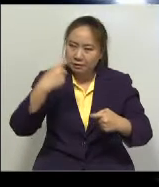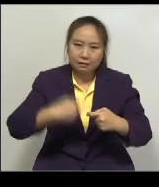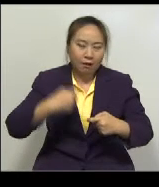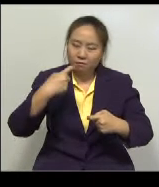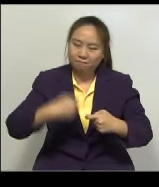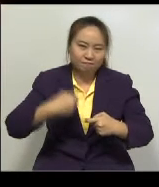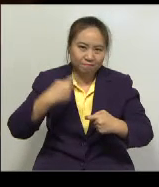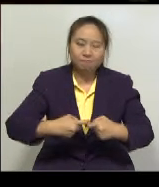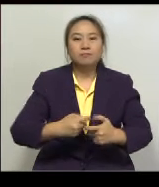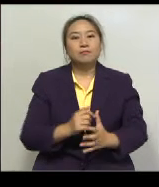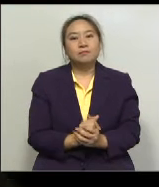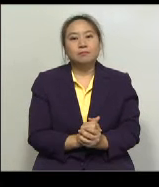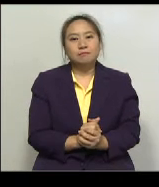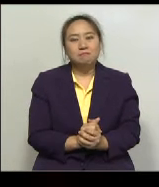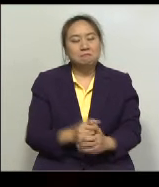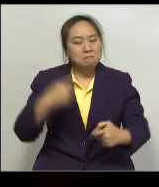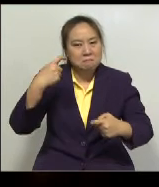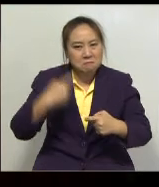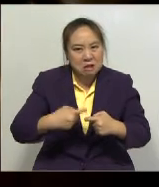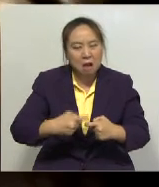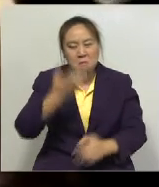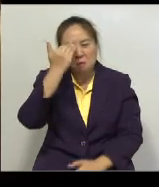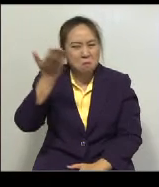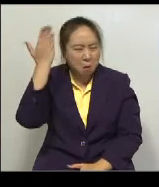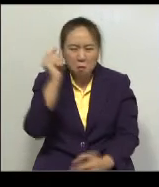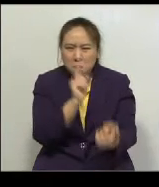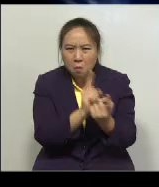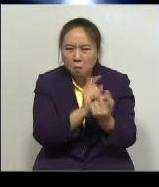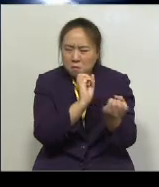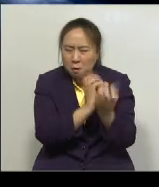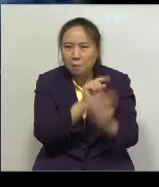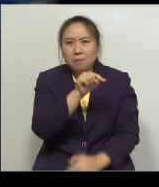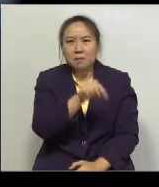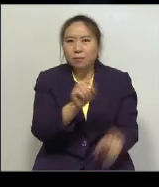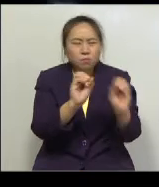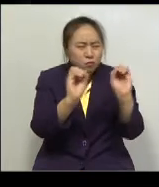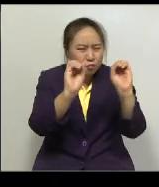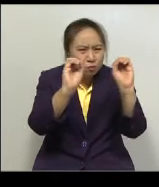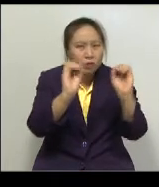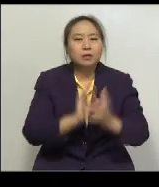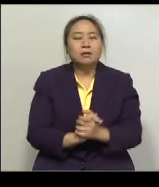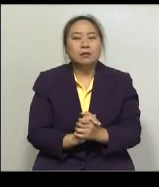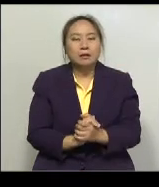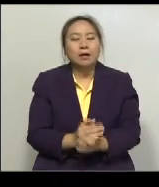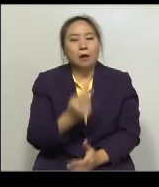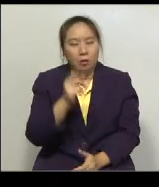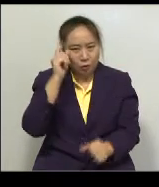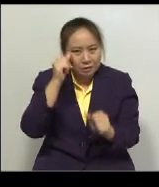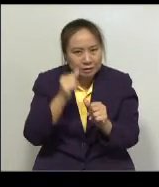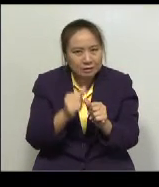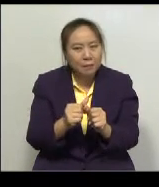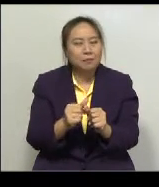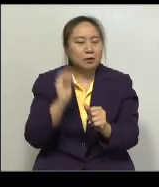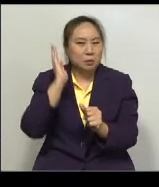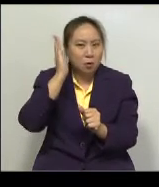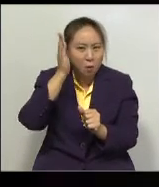ก็ยากจริงๆนะครับยากที่เราไม่เคยเจอแล้วก็ตามที่ผู้ว่าได้กล่าวมาแล้วก็ต้องเป็นบทเรียนเราต้องมีการพั